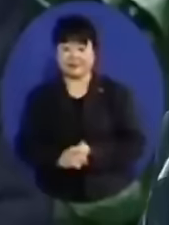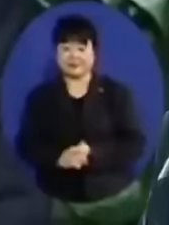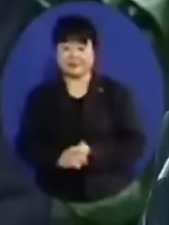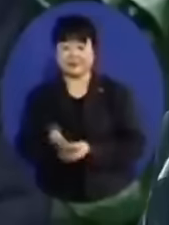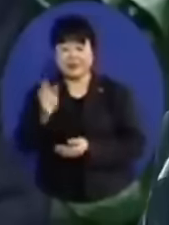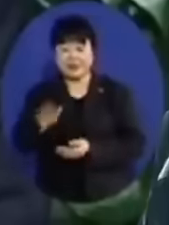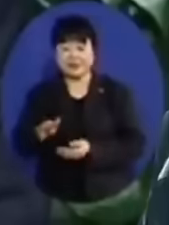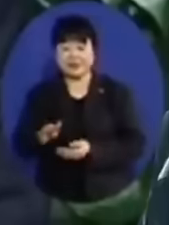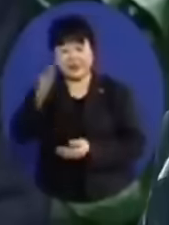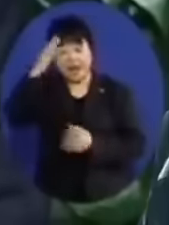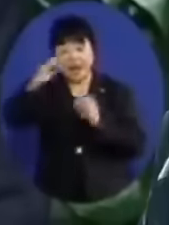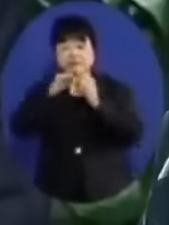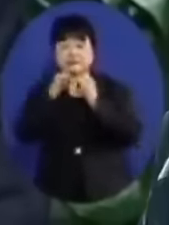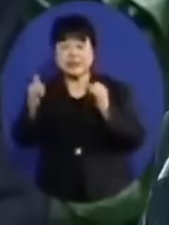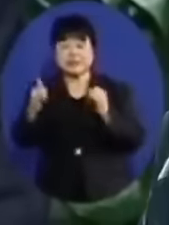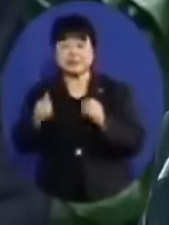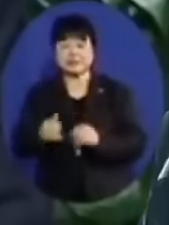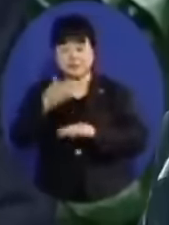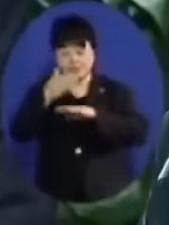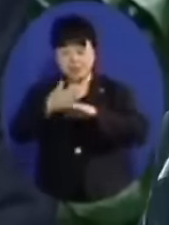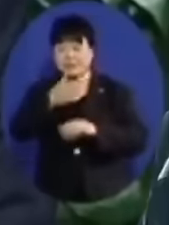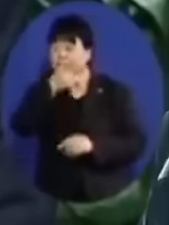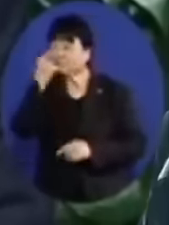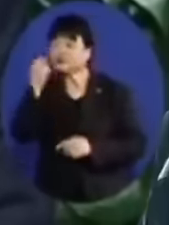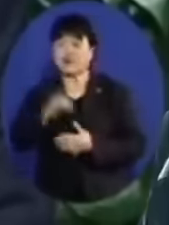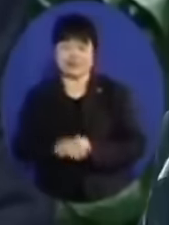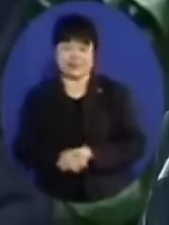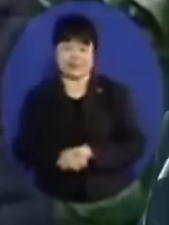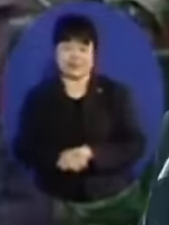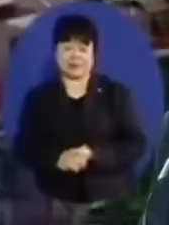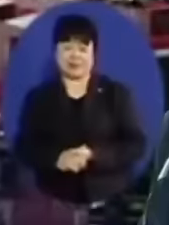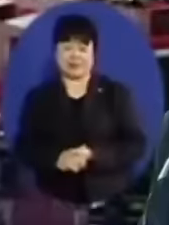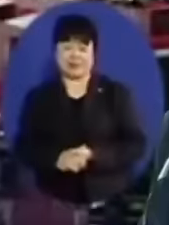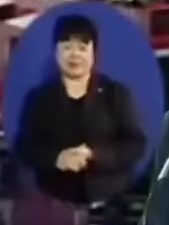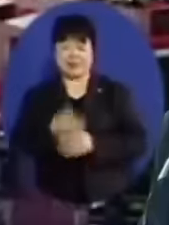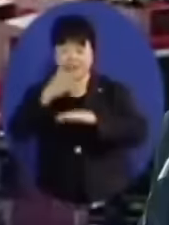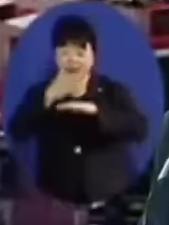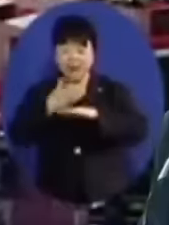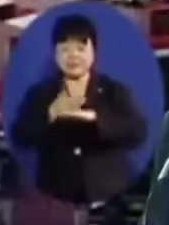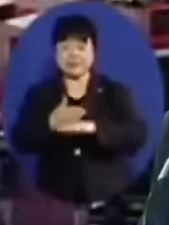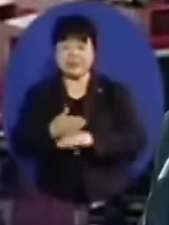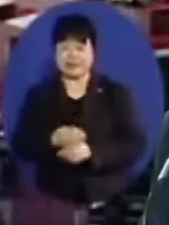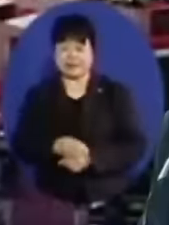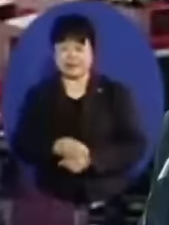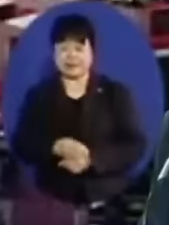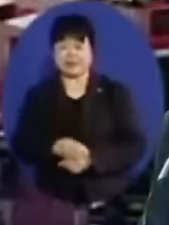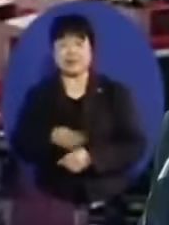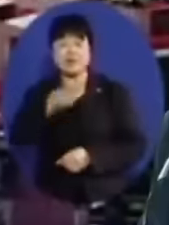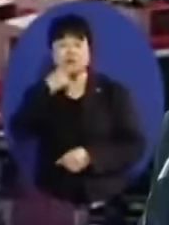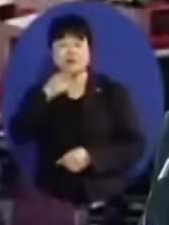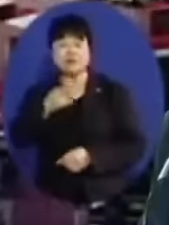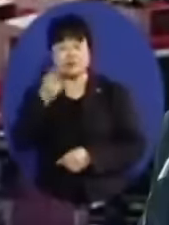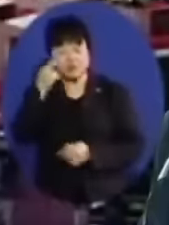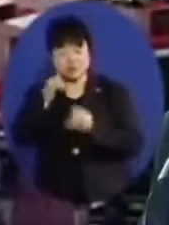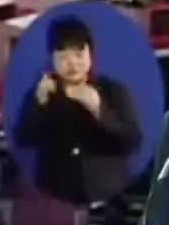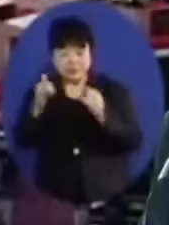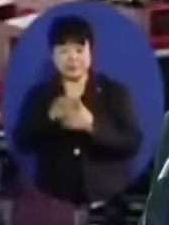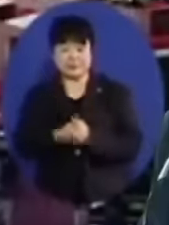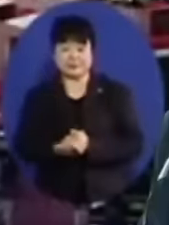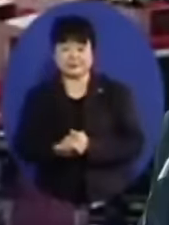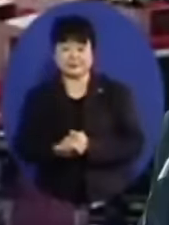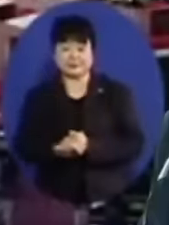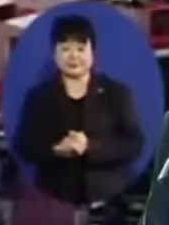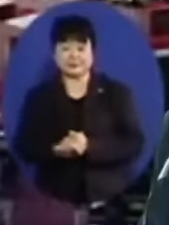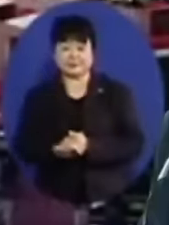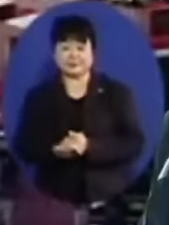그러나 우리 한국 사람은 감사에 굉장히 인색한 것입니다. 미국 사람들에게는 가게에